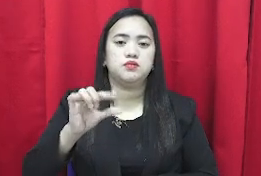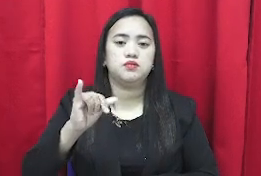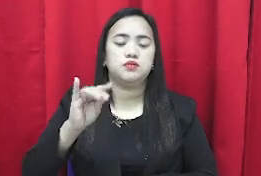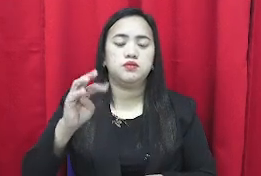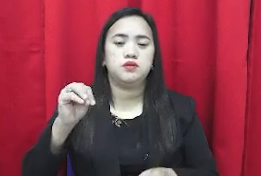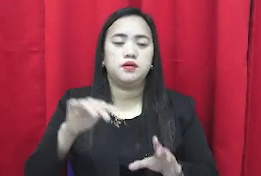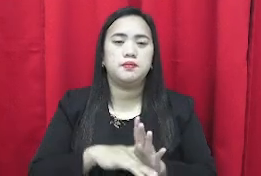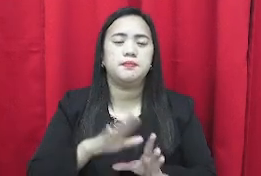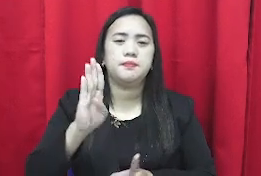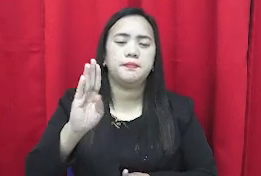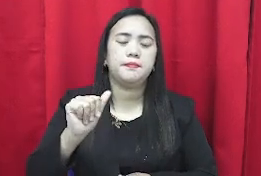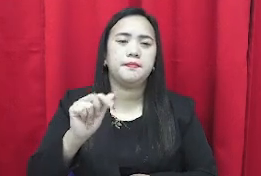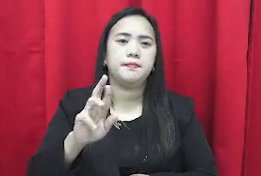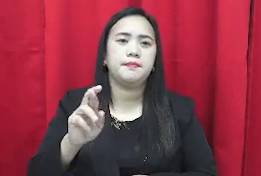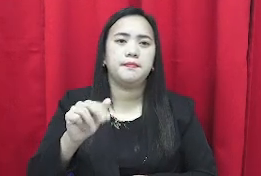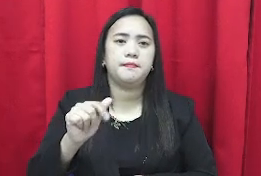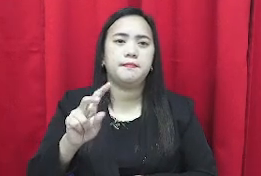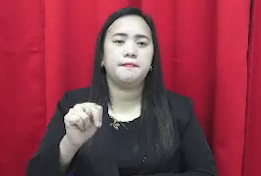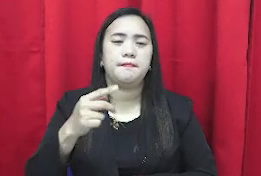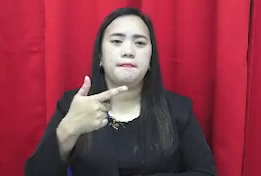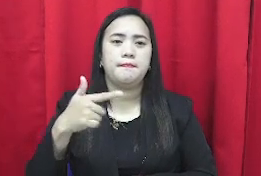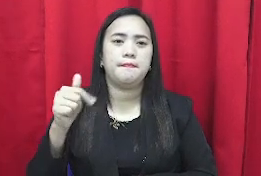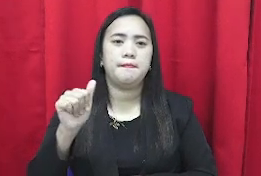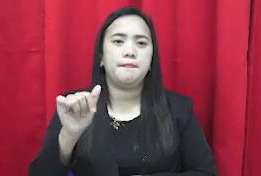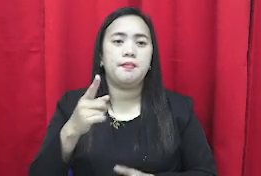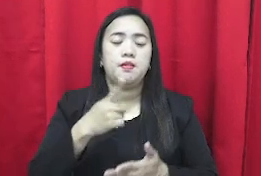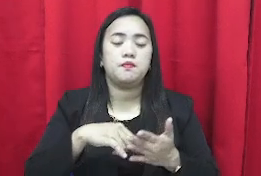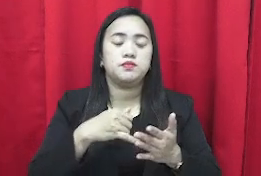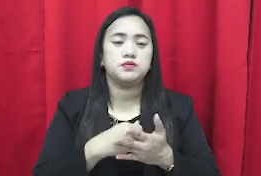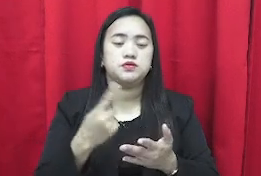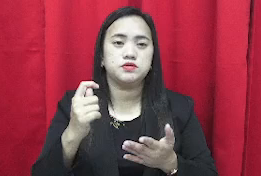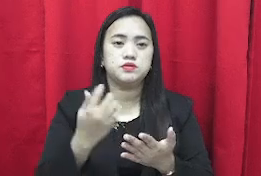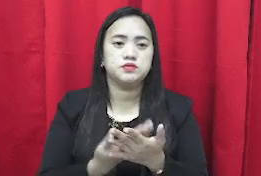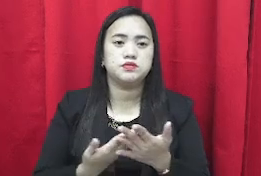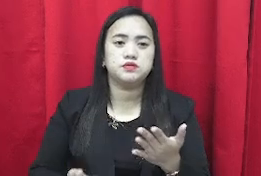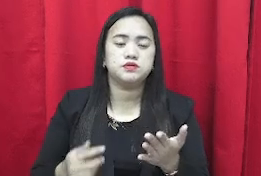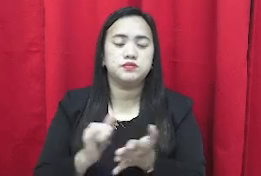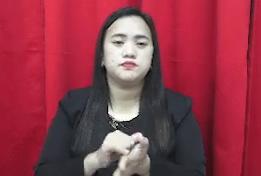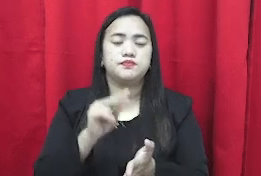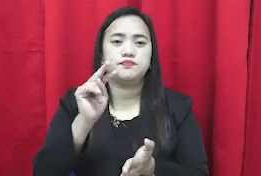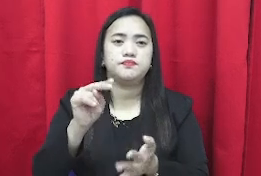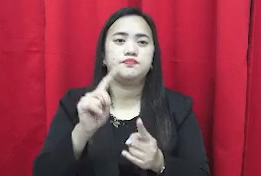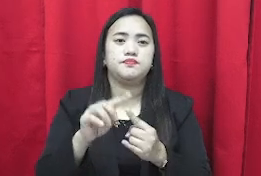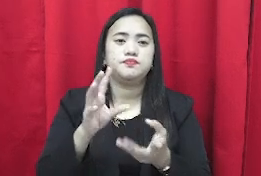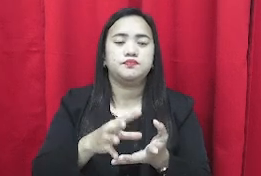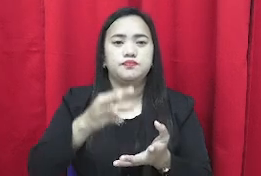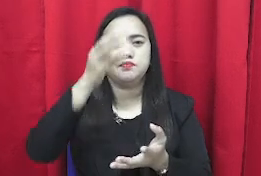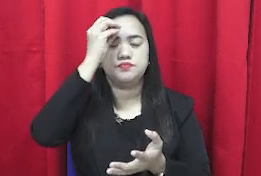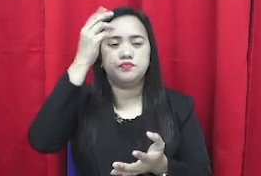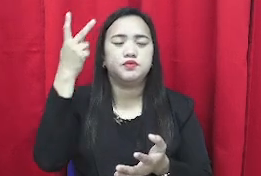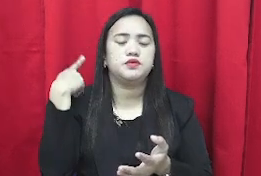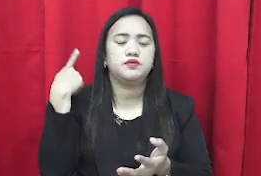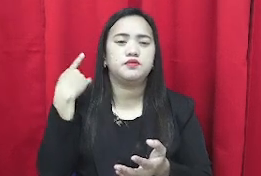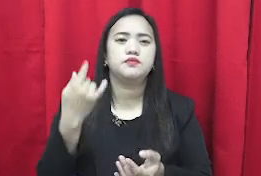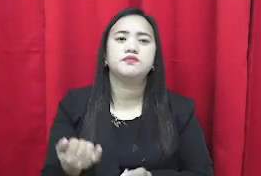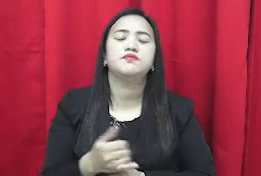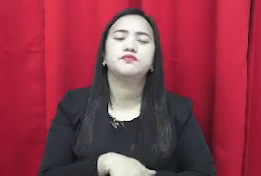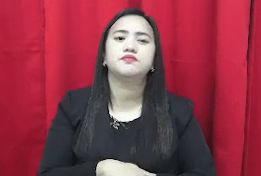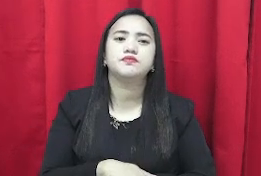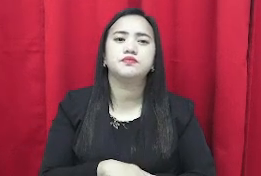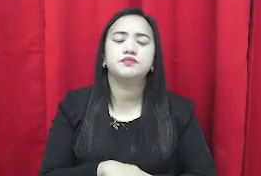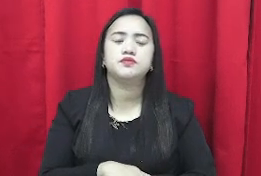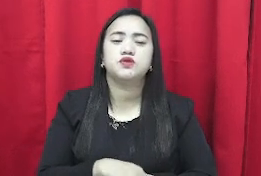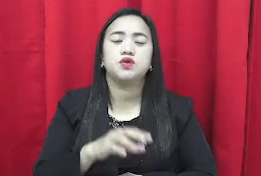course na i-apply nila ngayon yung ano yung mga natututunan nila at ah Ngayon na lamang na nagkaroon na sila ng ah ng